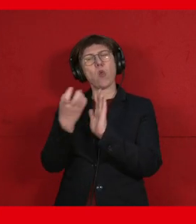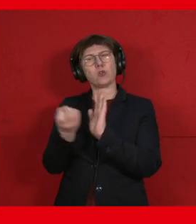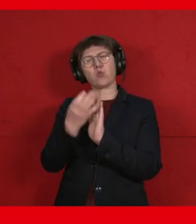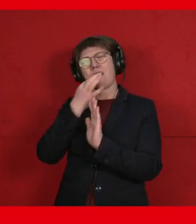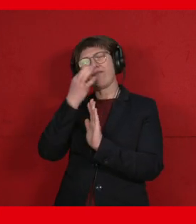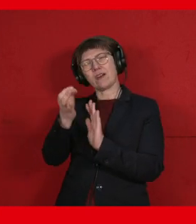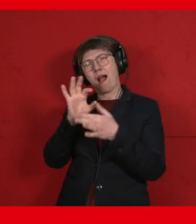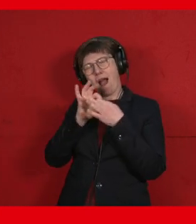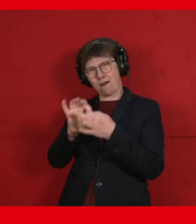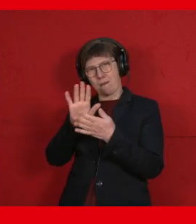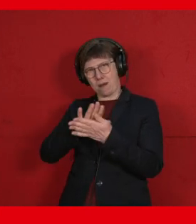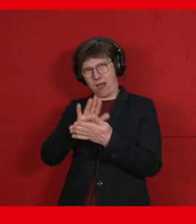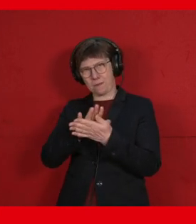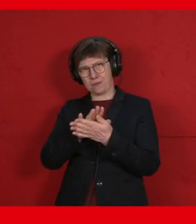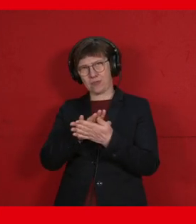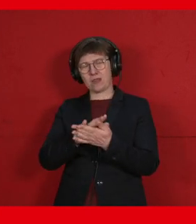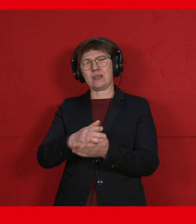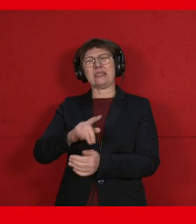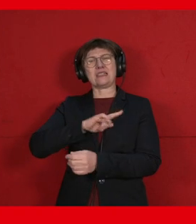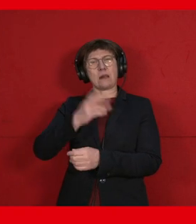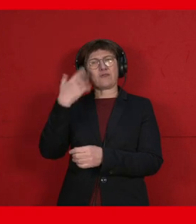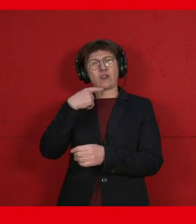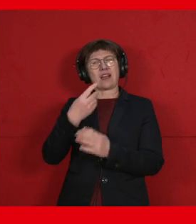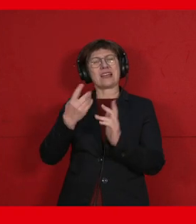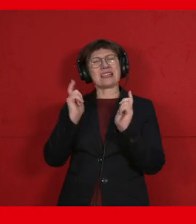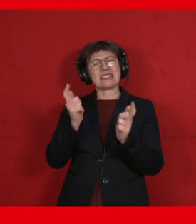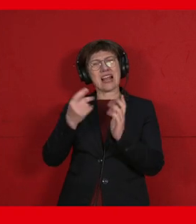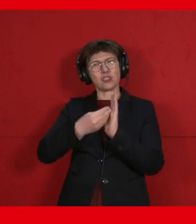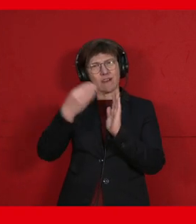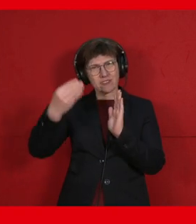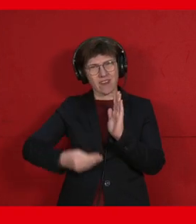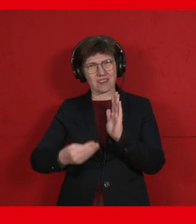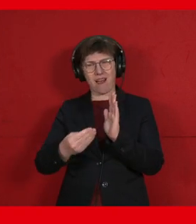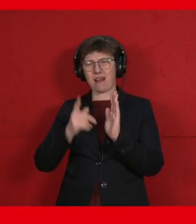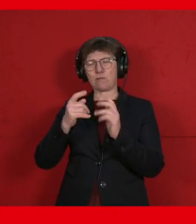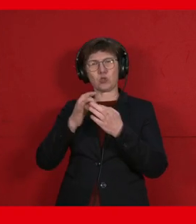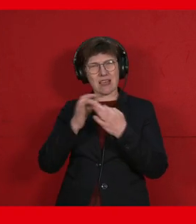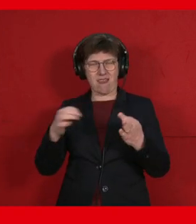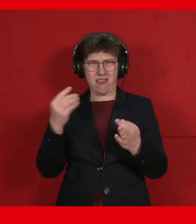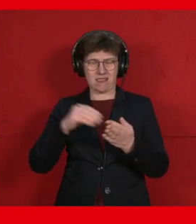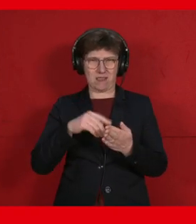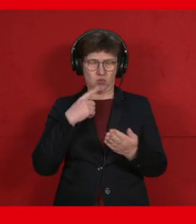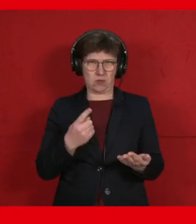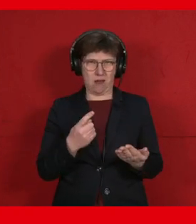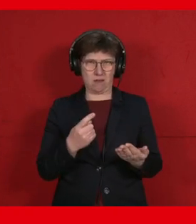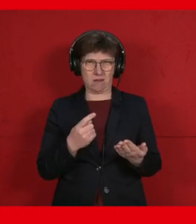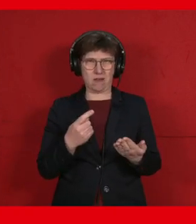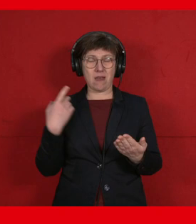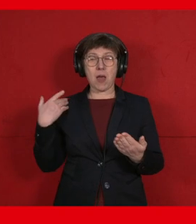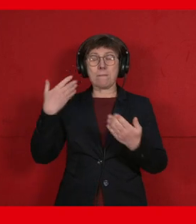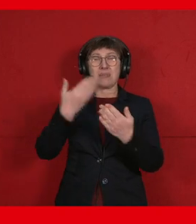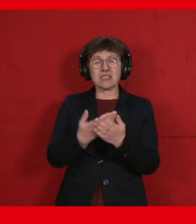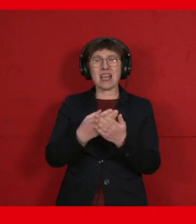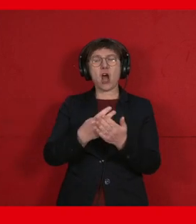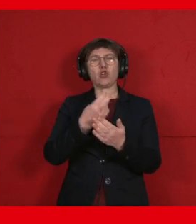Frage dranbleiben. Ich habe vorhin nämlich diesen Gesellschaftsvertrag angesprochen. Ich glaube, das gehört da der Ehrlichkeit halber mit rein. Wir hatten bisher